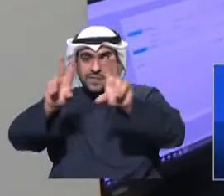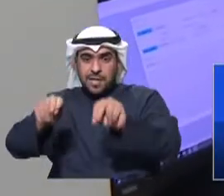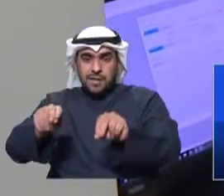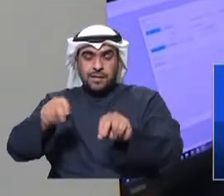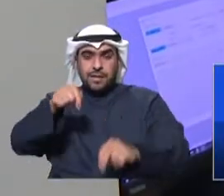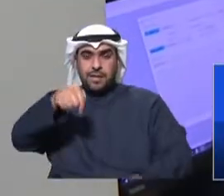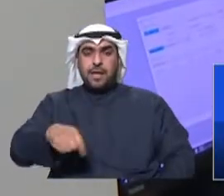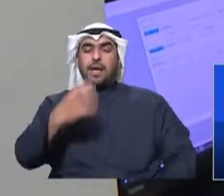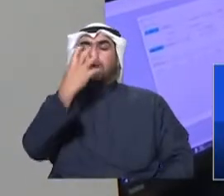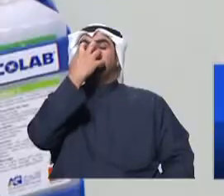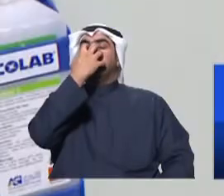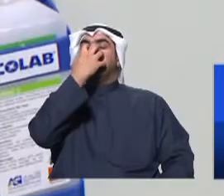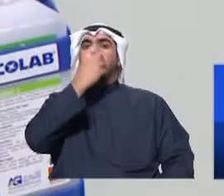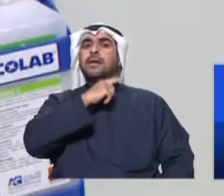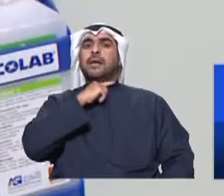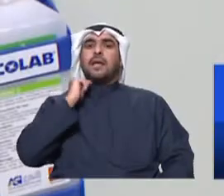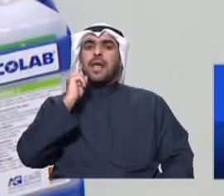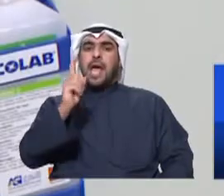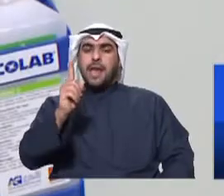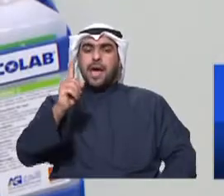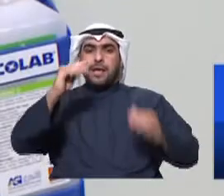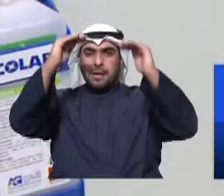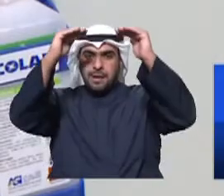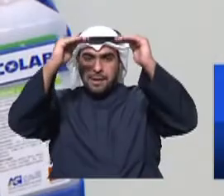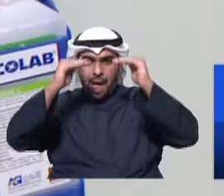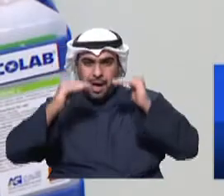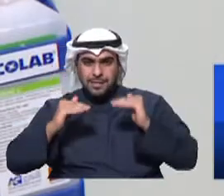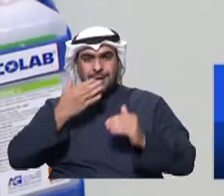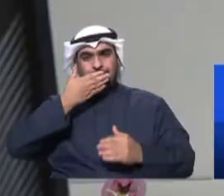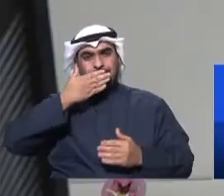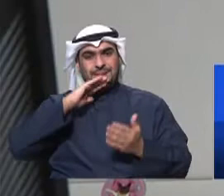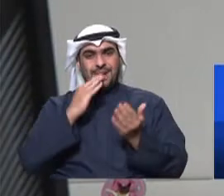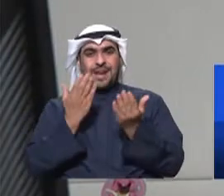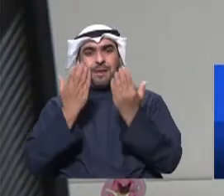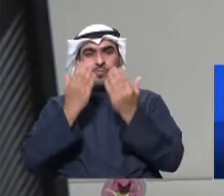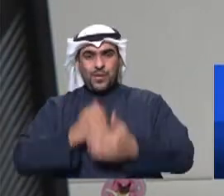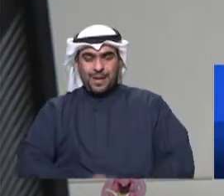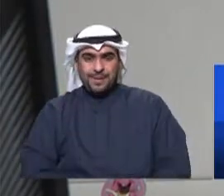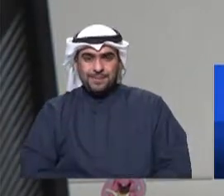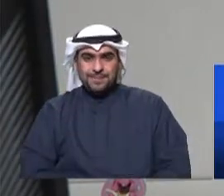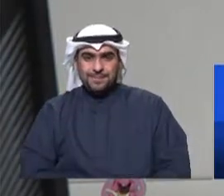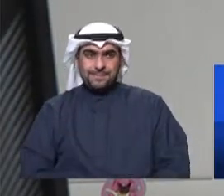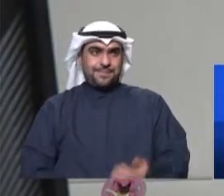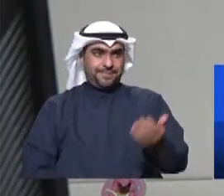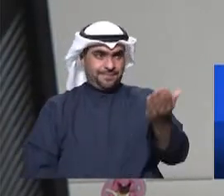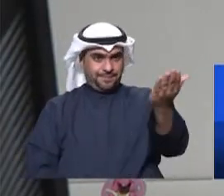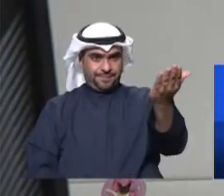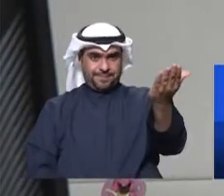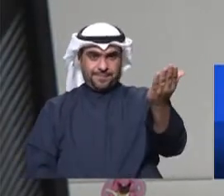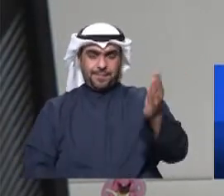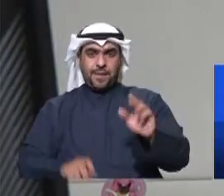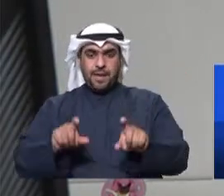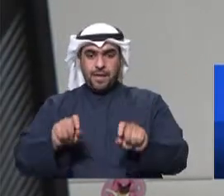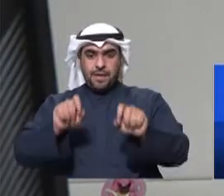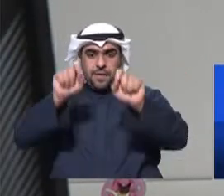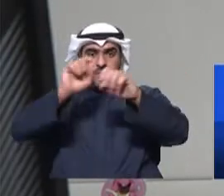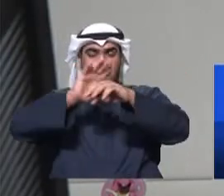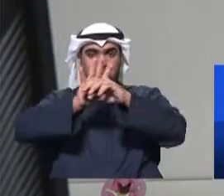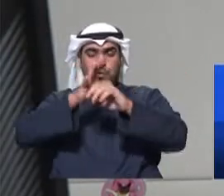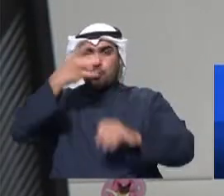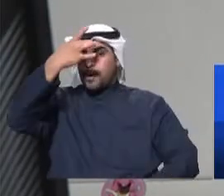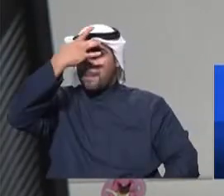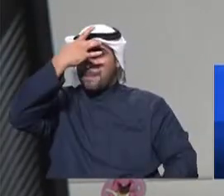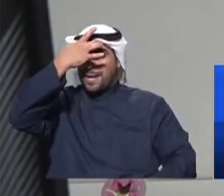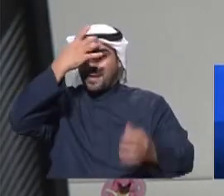العناية المركزة في مختلف المستشفيات. الآن إن في استقرار في وضع السرير الأجنحة وفي